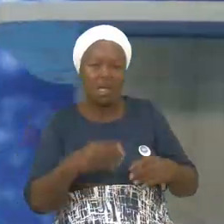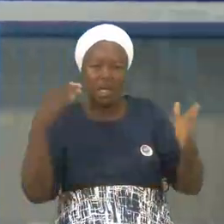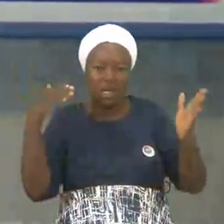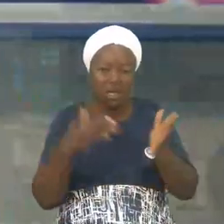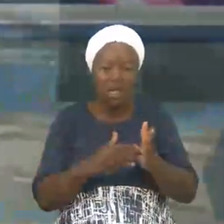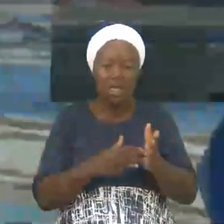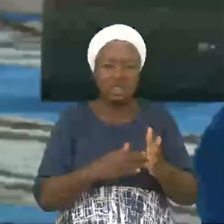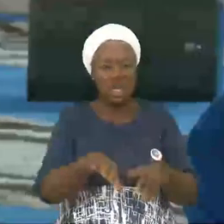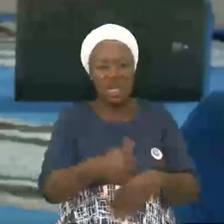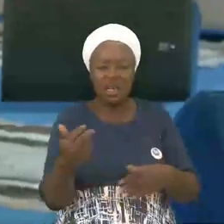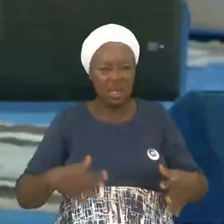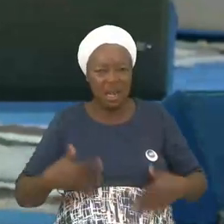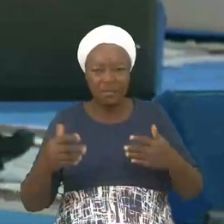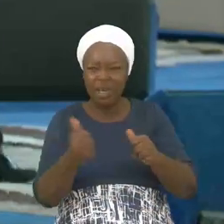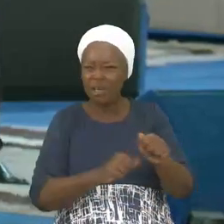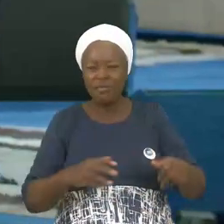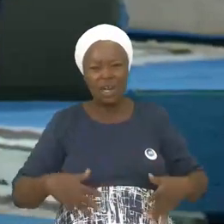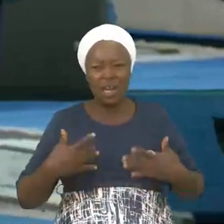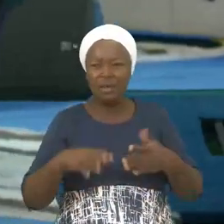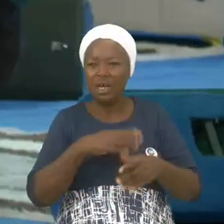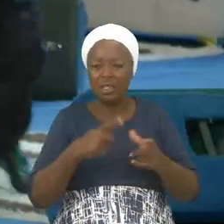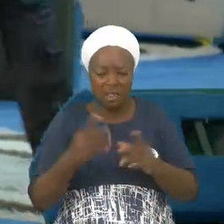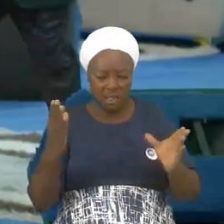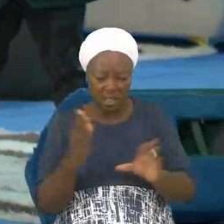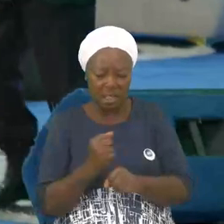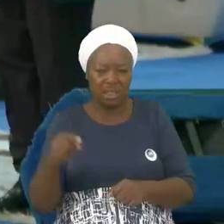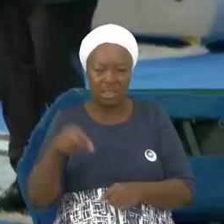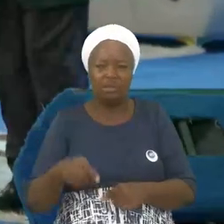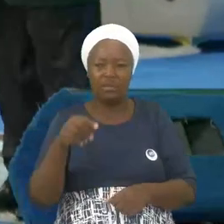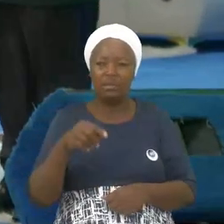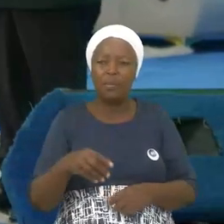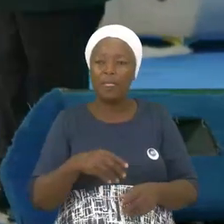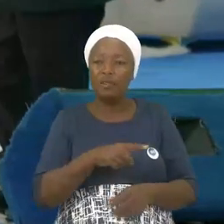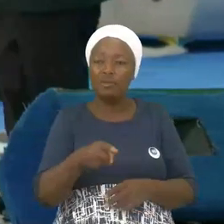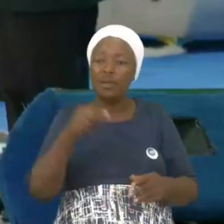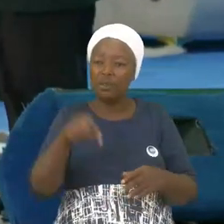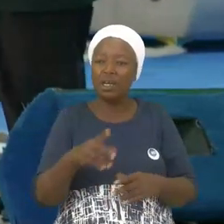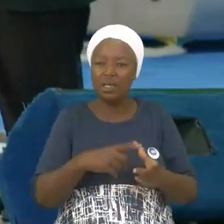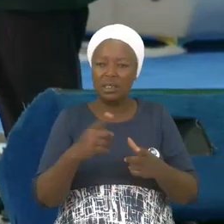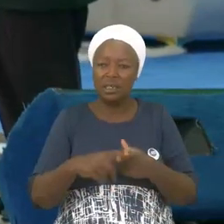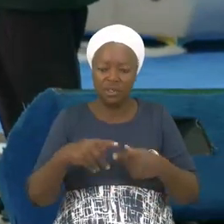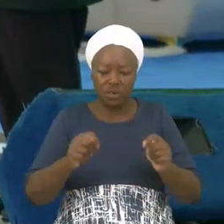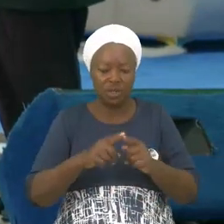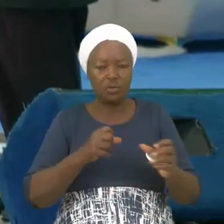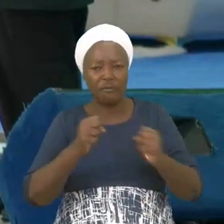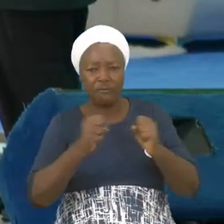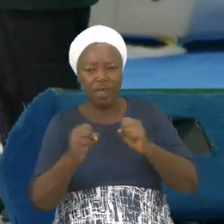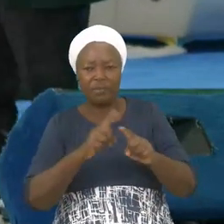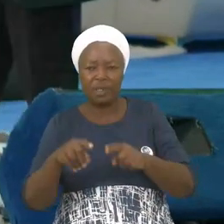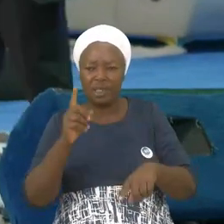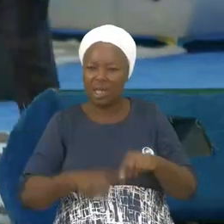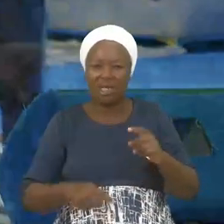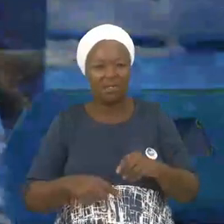Mais Lucifer, Satan, le diable est venu contre toute vie et il les fait